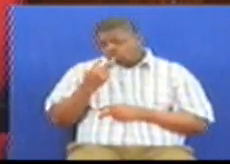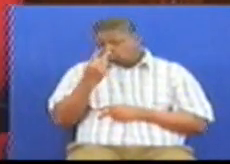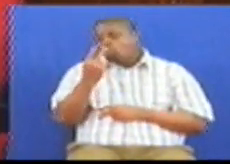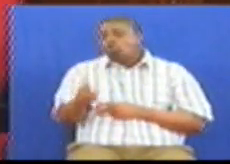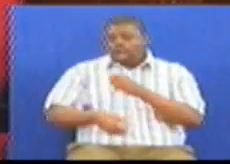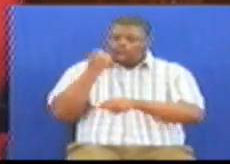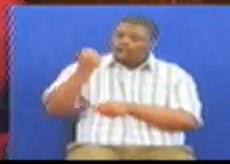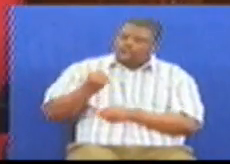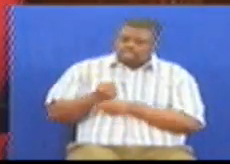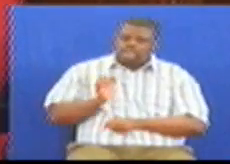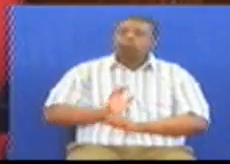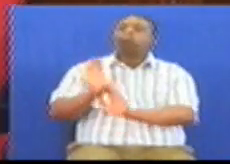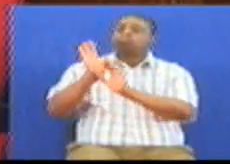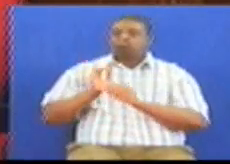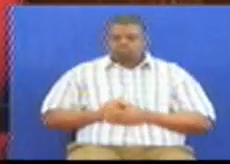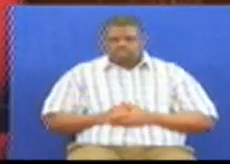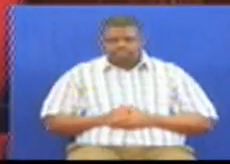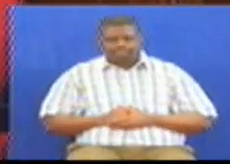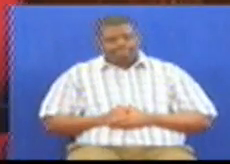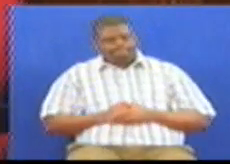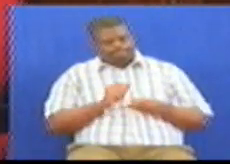kazi. Lakini pia